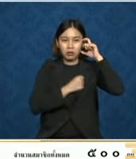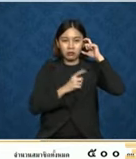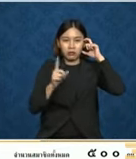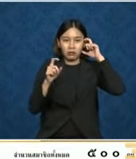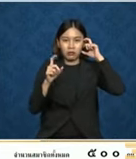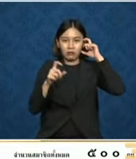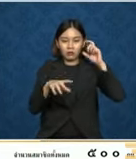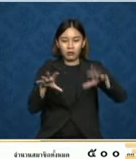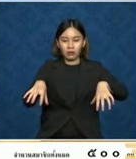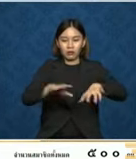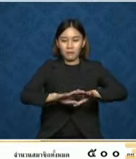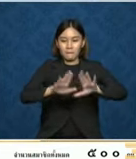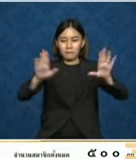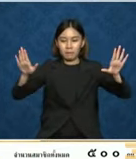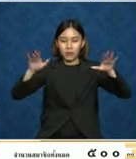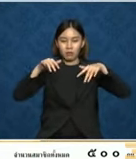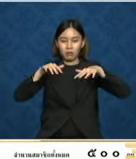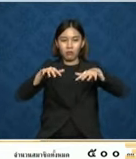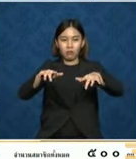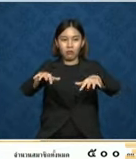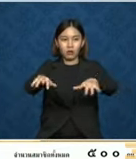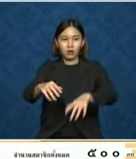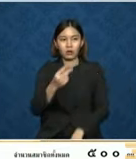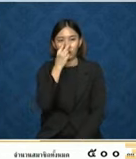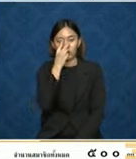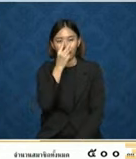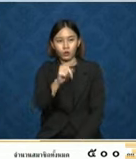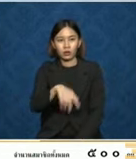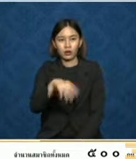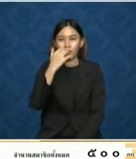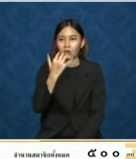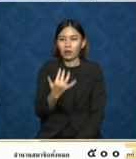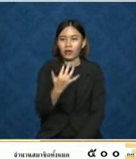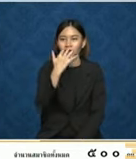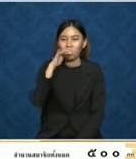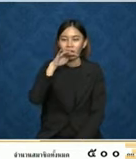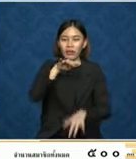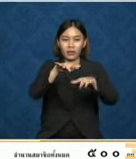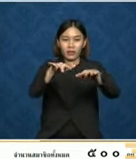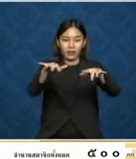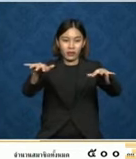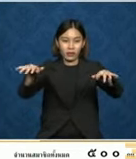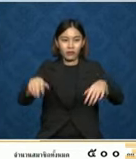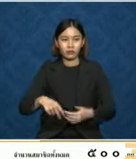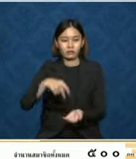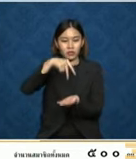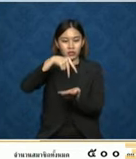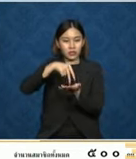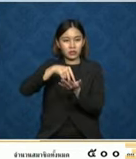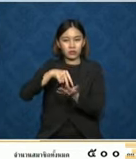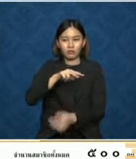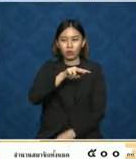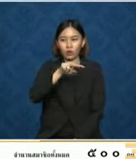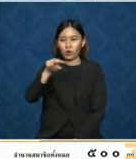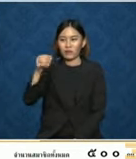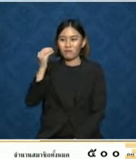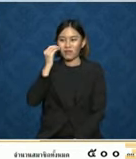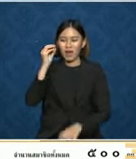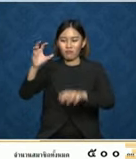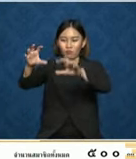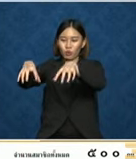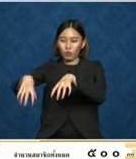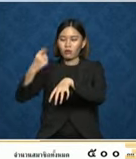2โรงมันเปิดโล่งครับถ้าท่านลองดูนะฮะบานเกล็ดต่างๆกลิ่นออกไปได้หมดครับในขณะที่เรายืนอยู่นั้นก็มองไปรอบๆเห็นบ้านเรือนก็เ